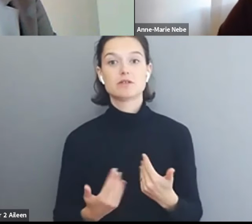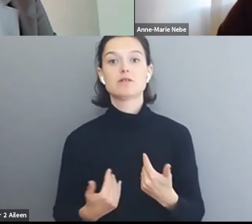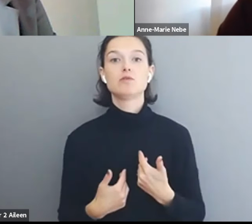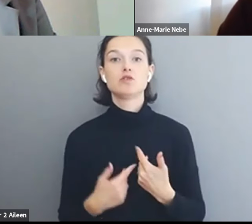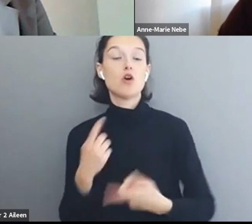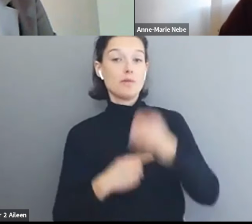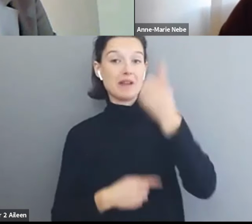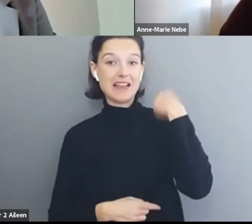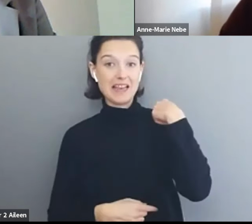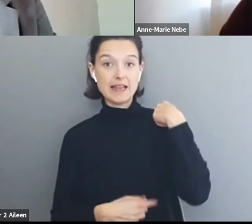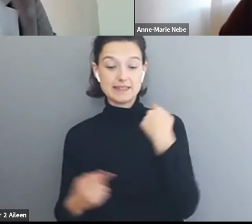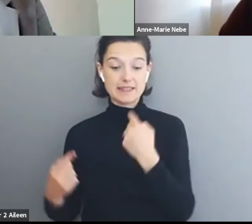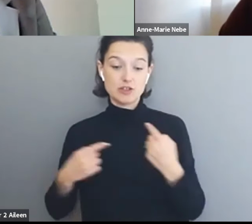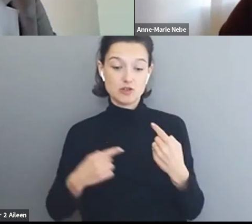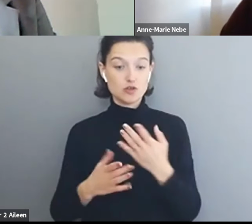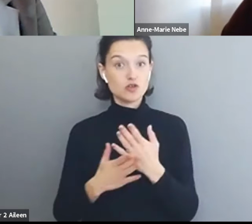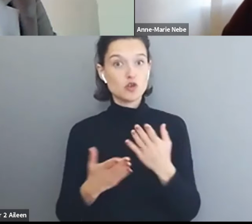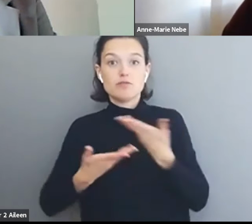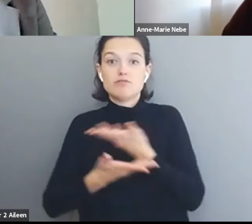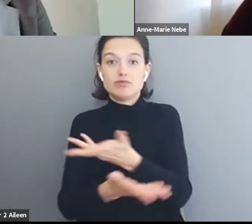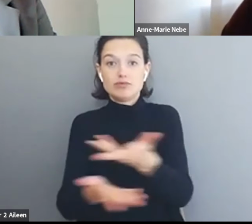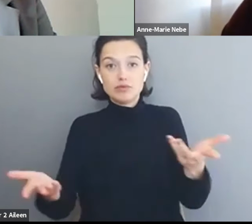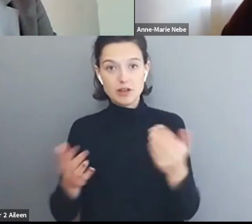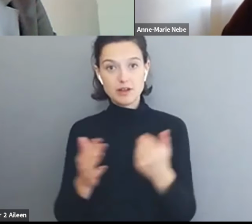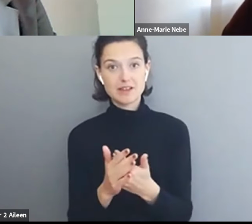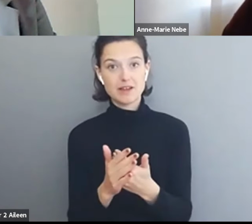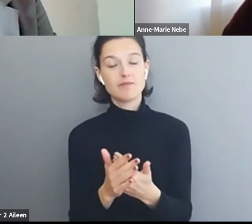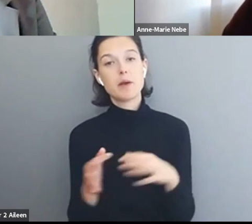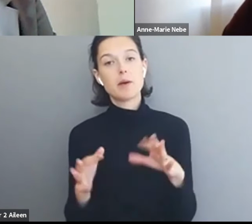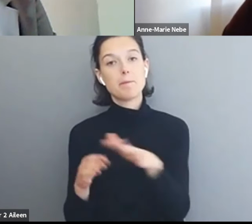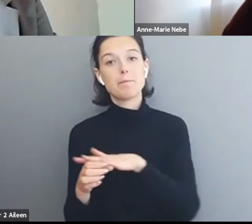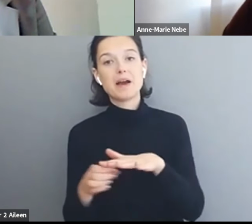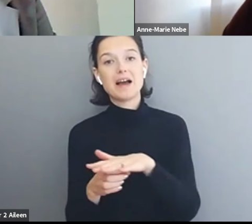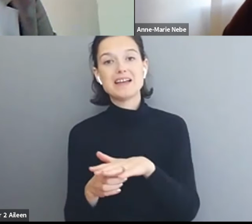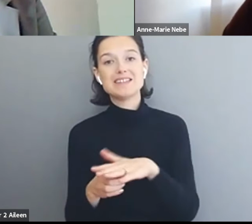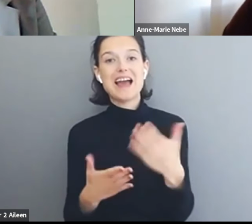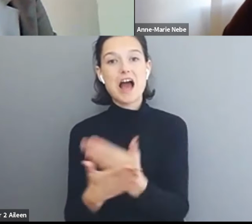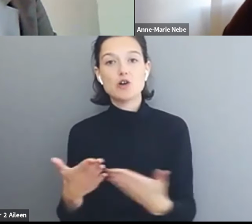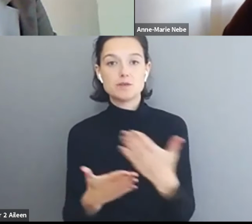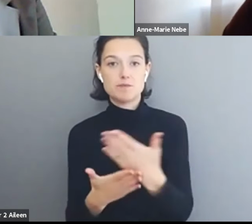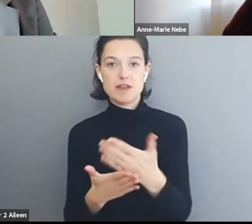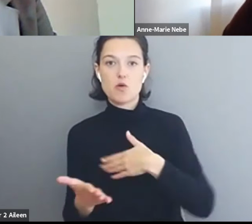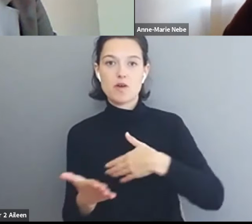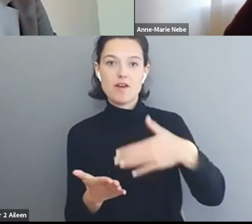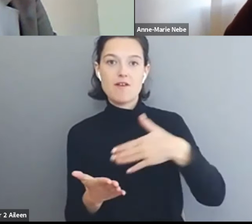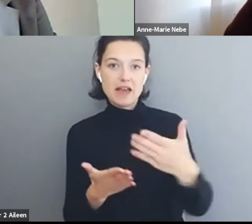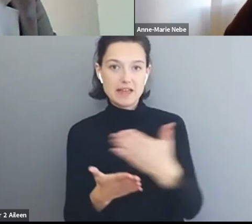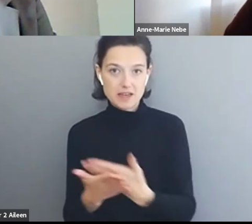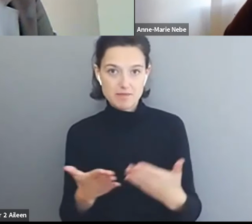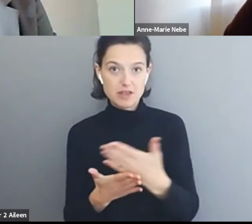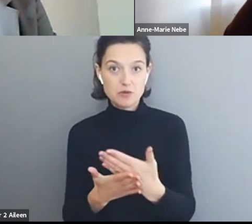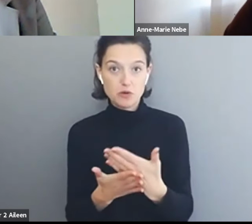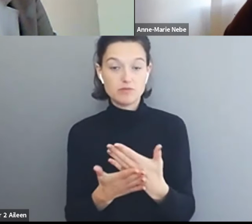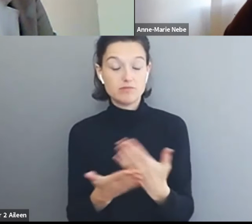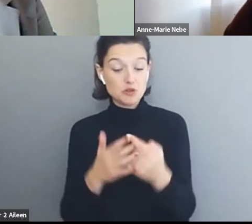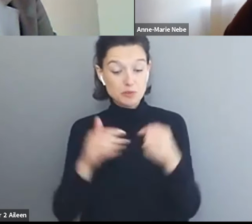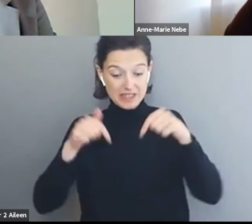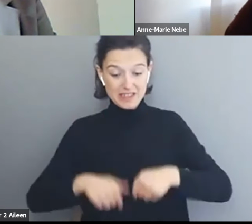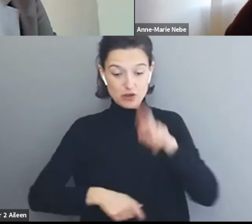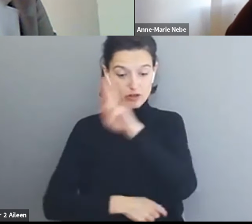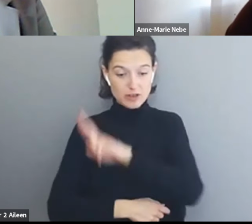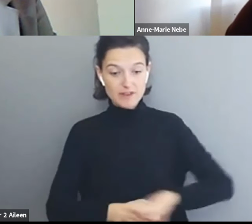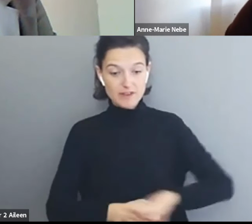wurde, Ausbildung, Weiterbildung. Bei uns an der Universität ist Barrierefreiheit, barrierefreie Software